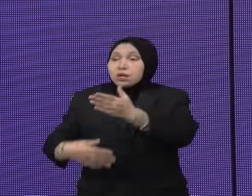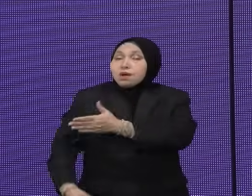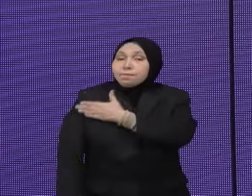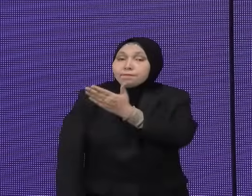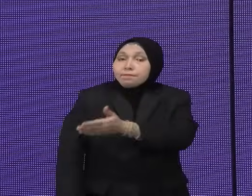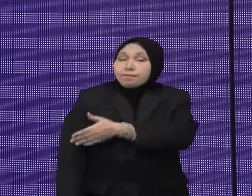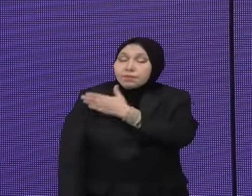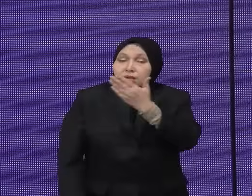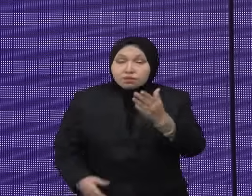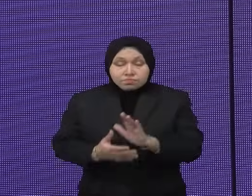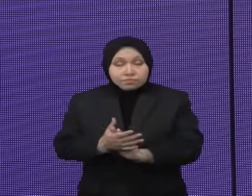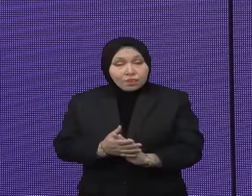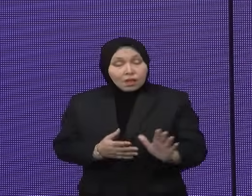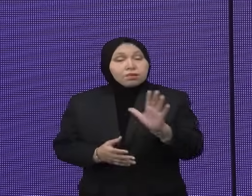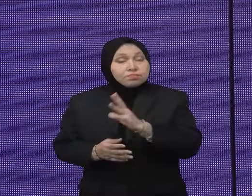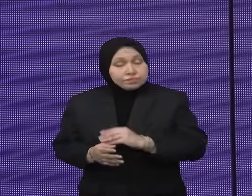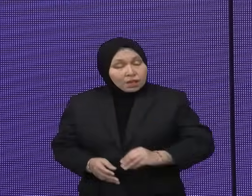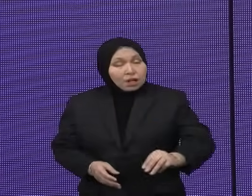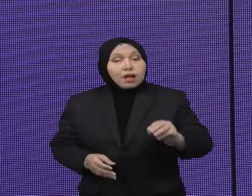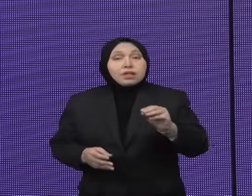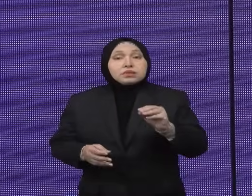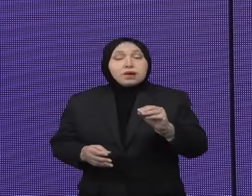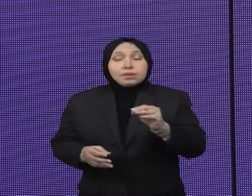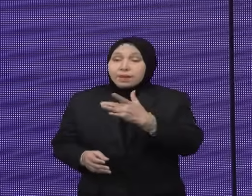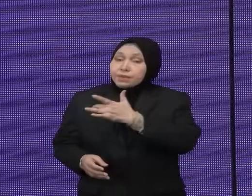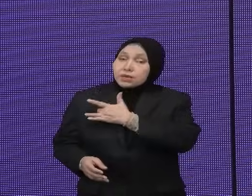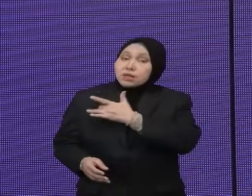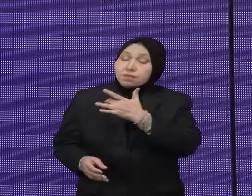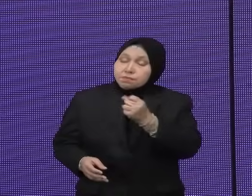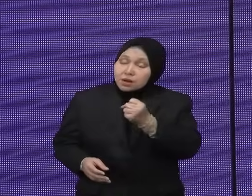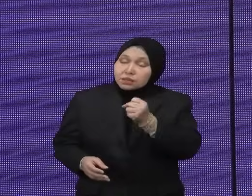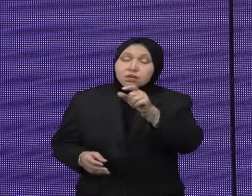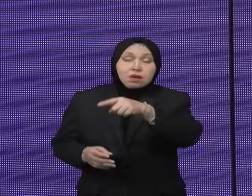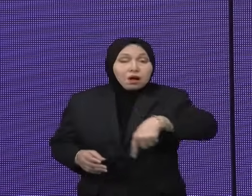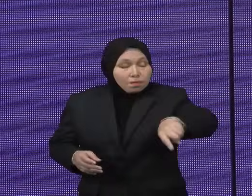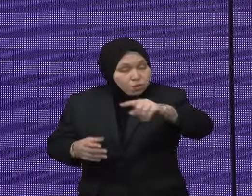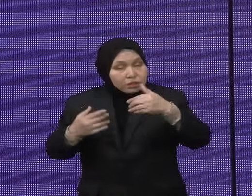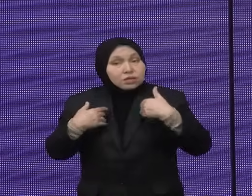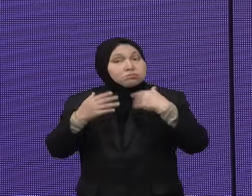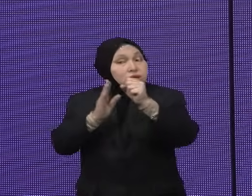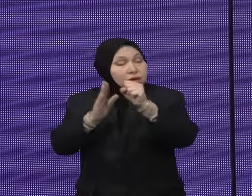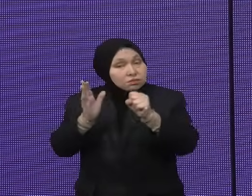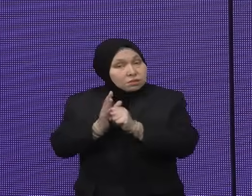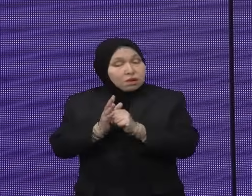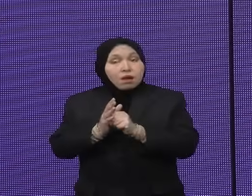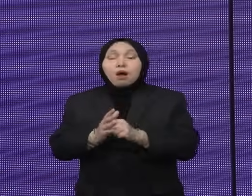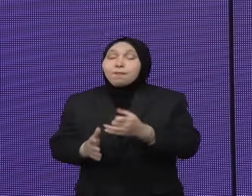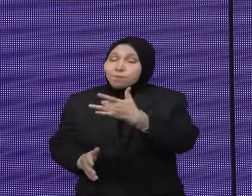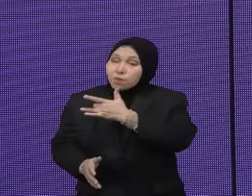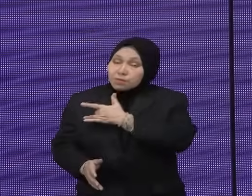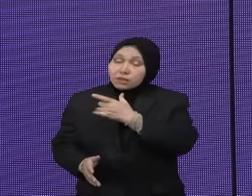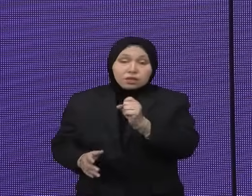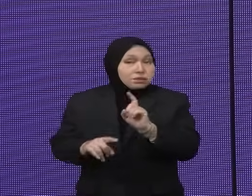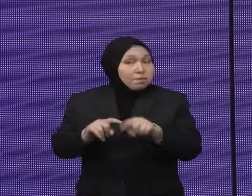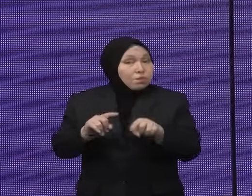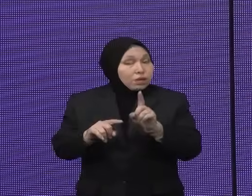ya. Famimma malakat aimanukum min fatayatikumul mu'minat. Syaratnya adalah mu'minat. Tidak